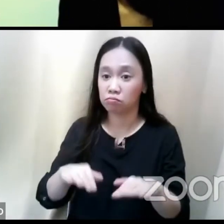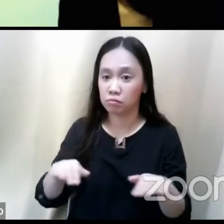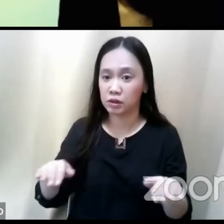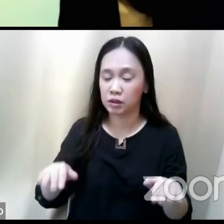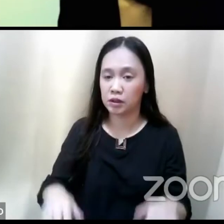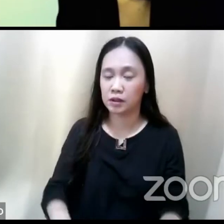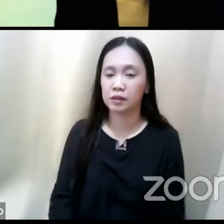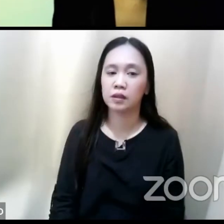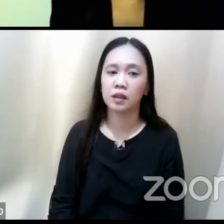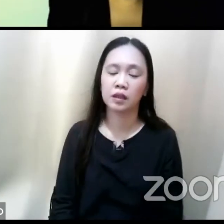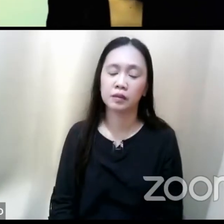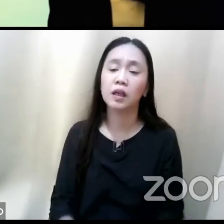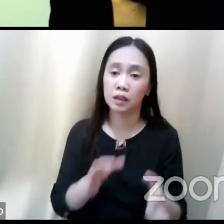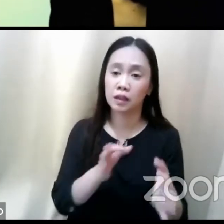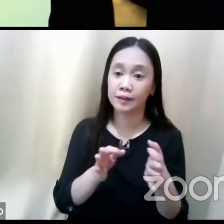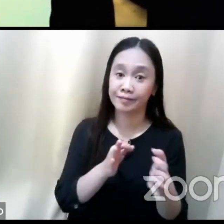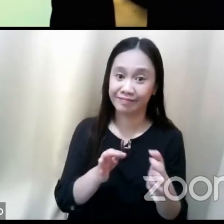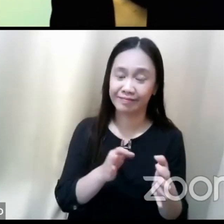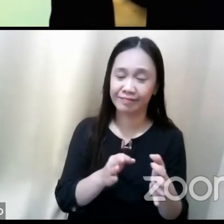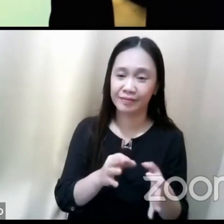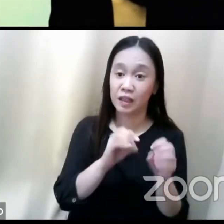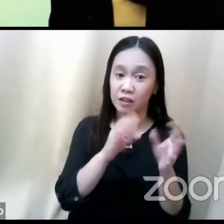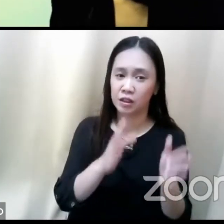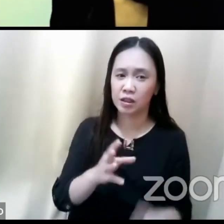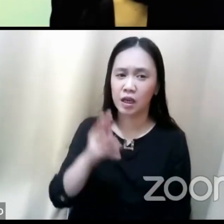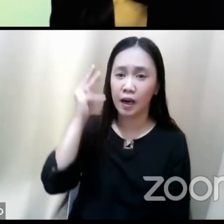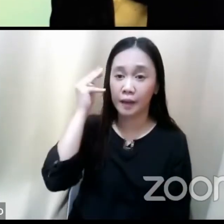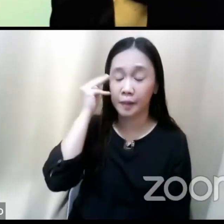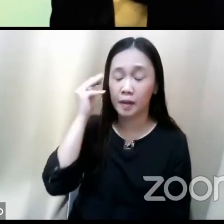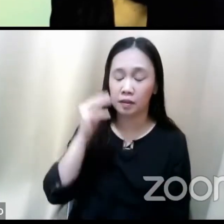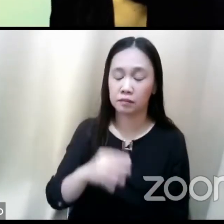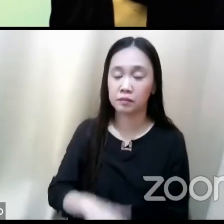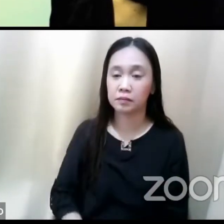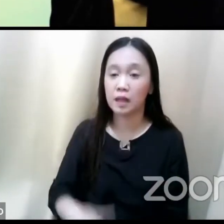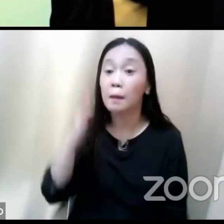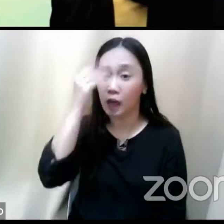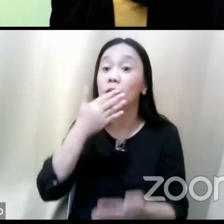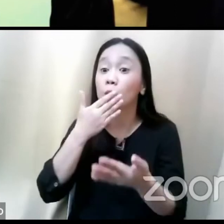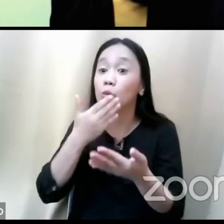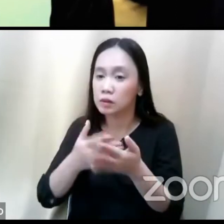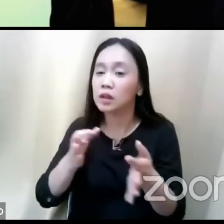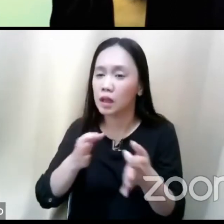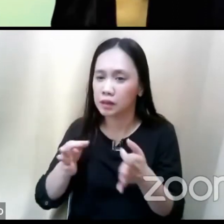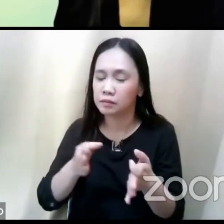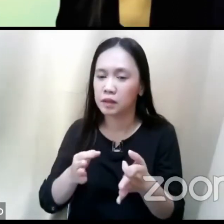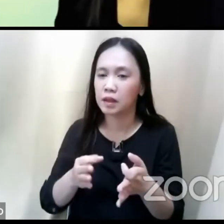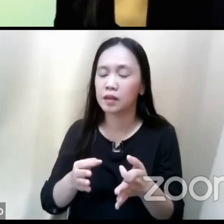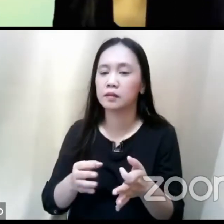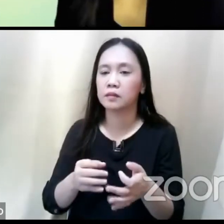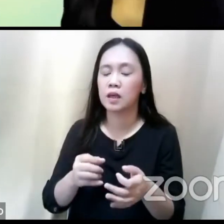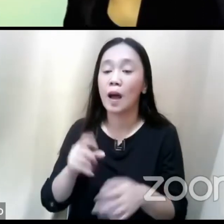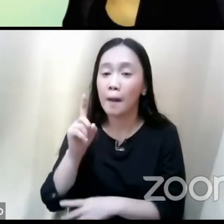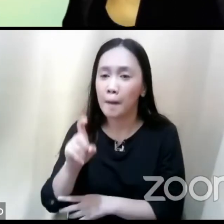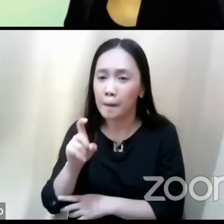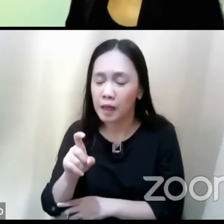Teacher, parang sinasabi ni Teacher Mark, no? Actually, maganda yung sinasabi niya, no, ni Teacher Mark. Dapat customize siya. Halimbawa, yes. Teacher